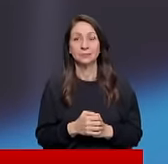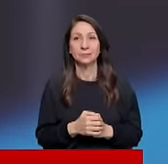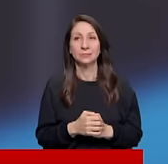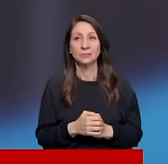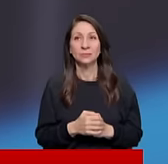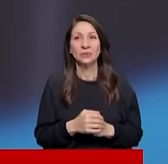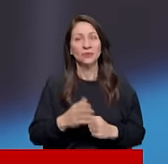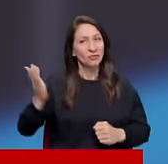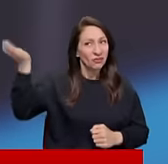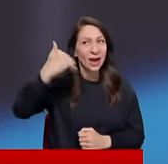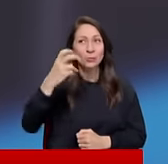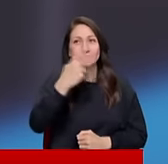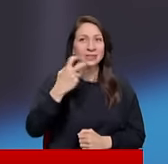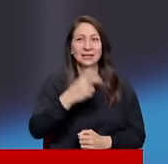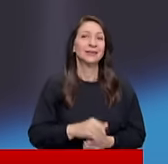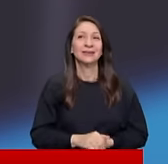verdim. Ver müziği!